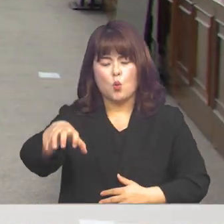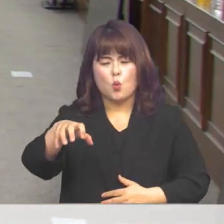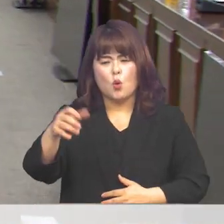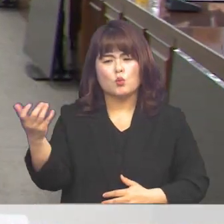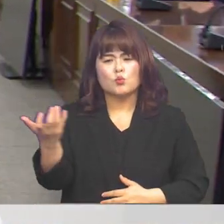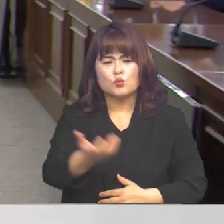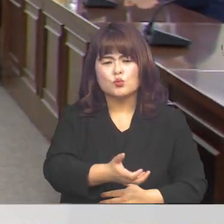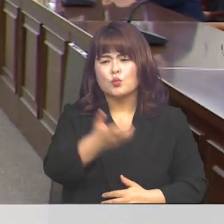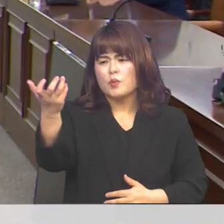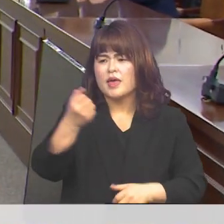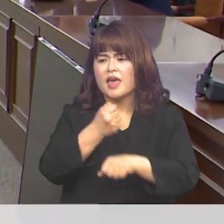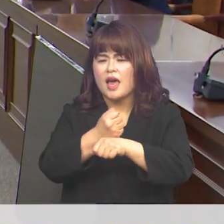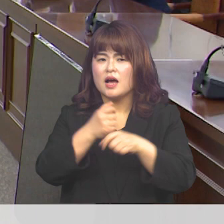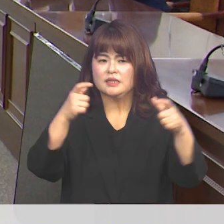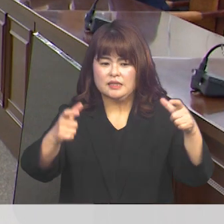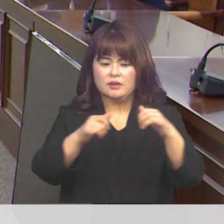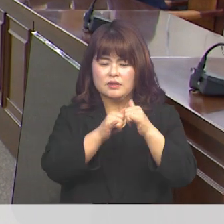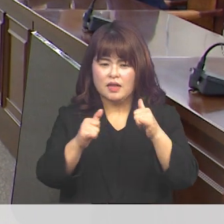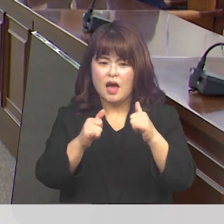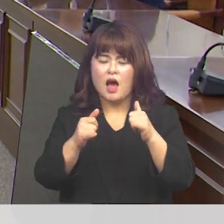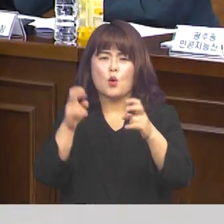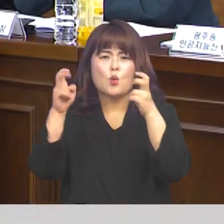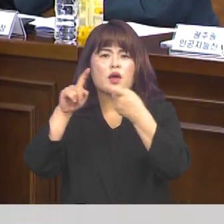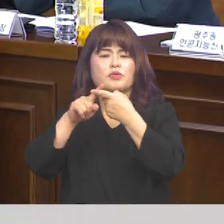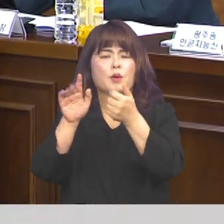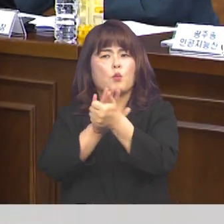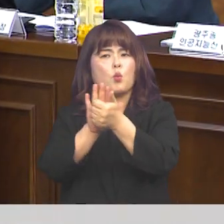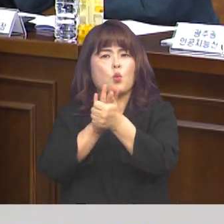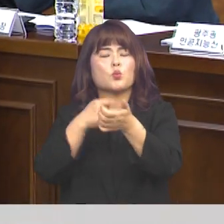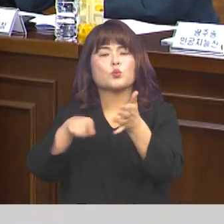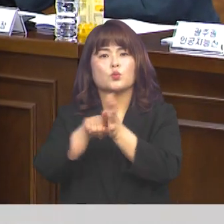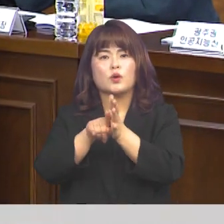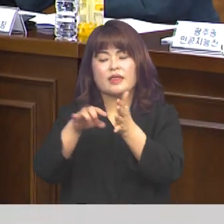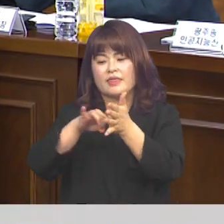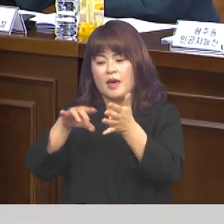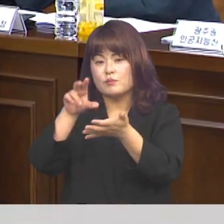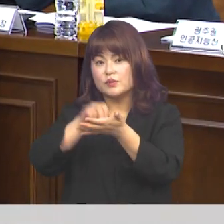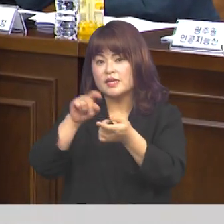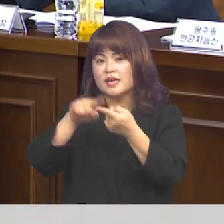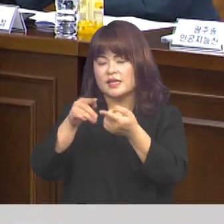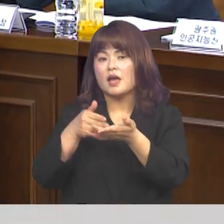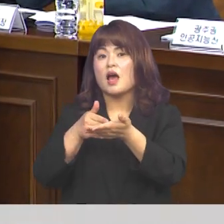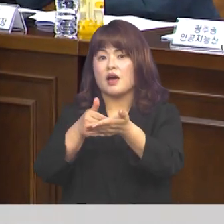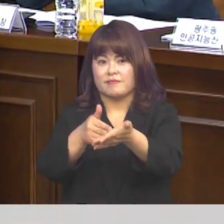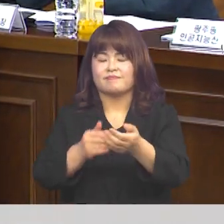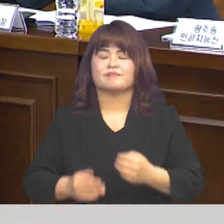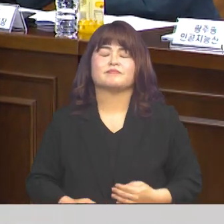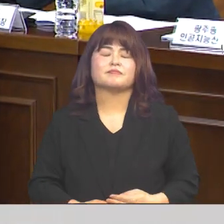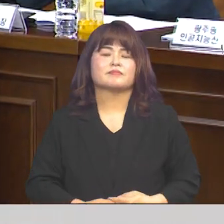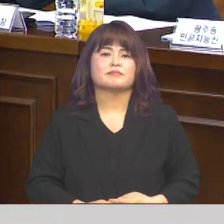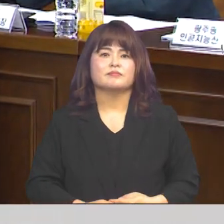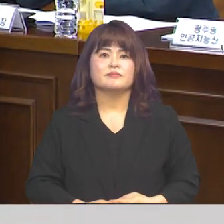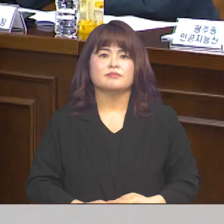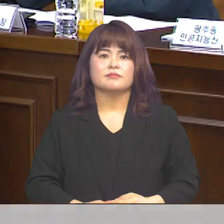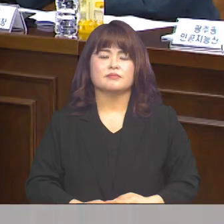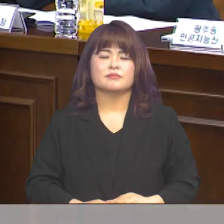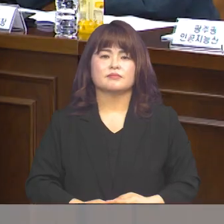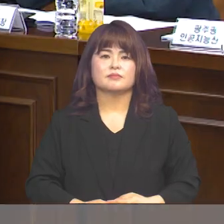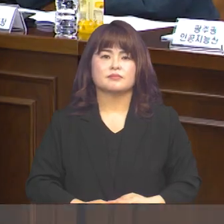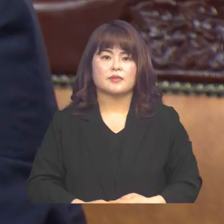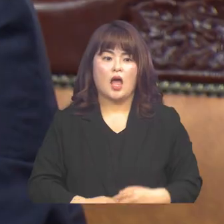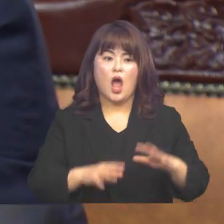지정돼 이주해야 하는 시민과 기업에 충분한 보상과 다양한 세제 혜택 방안이 마련돼야 한다고